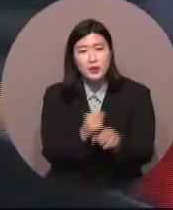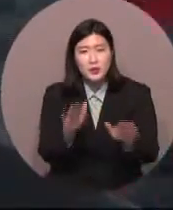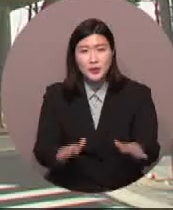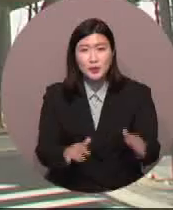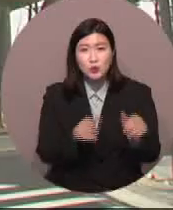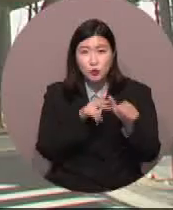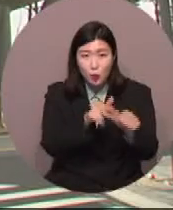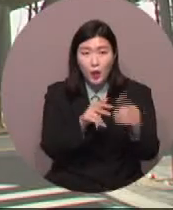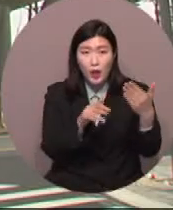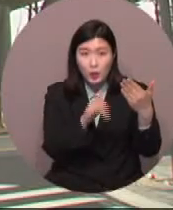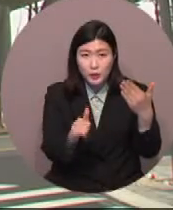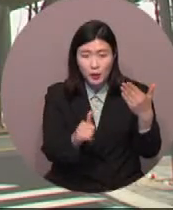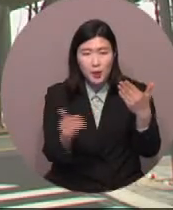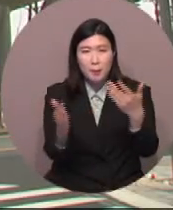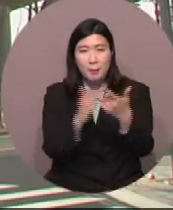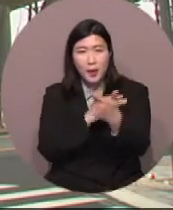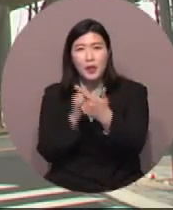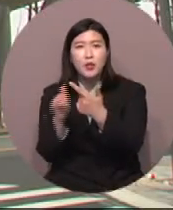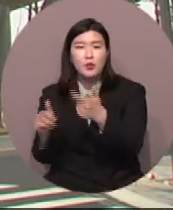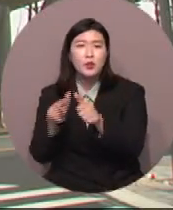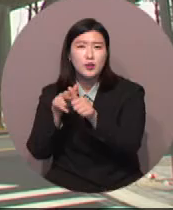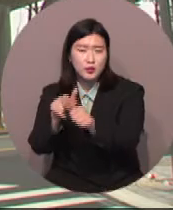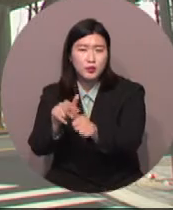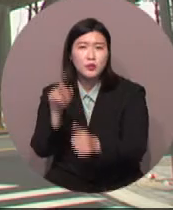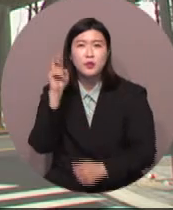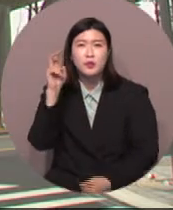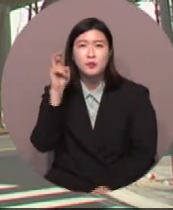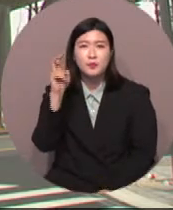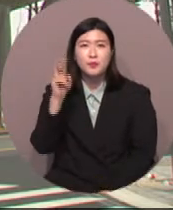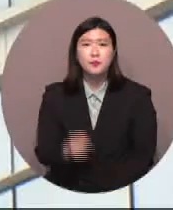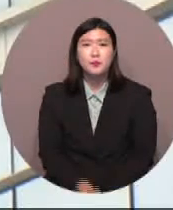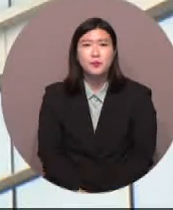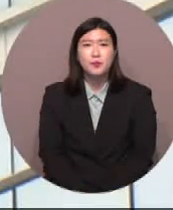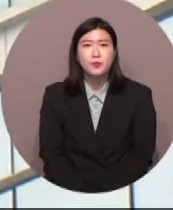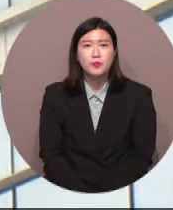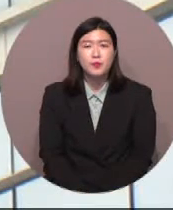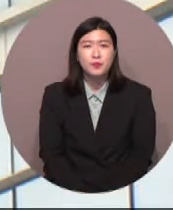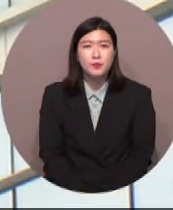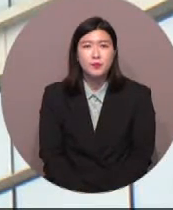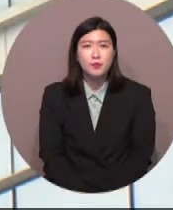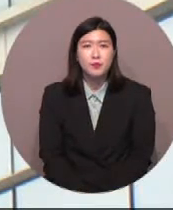예비후보는 9명 에서 6명으로 줄어들게 됩니다